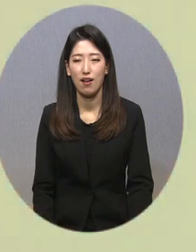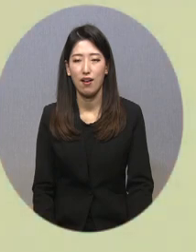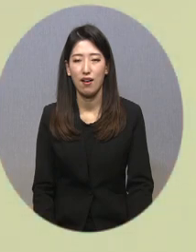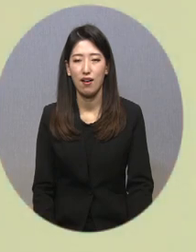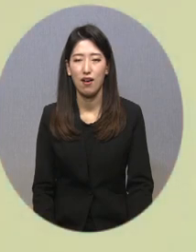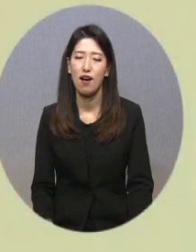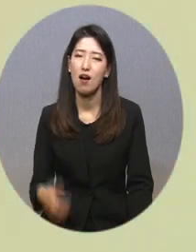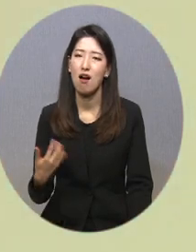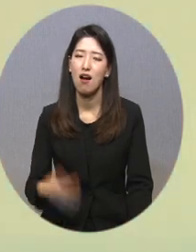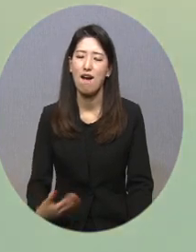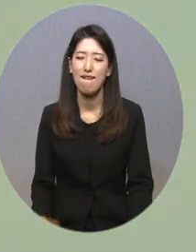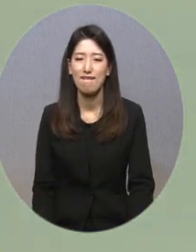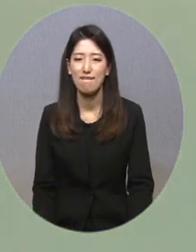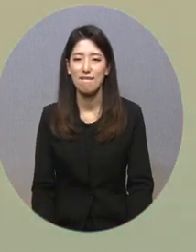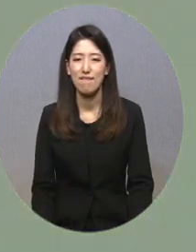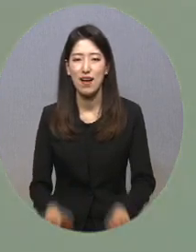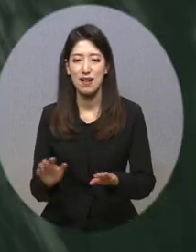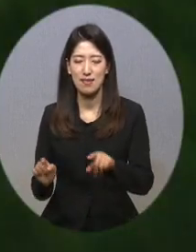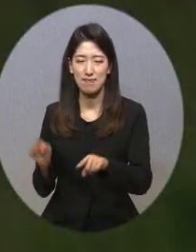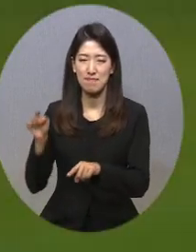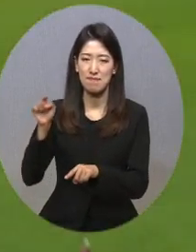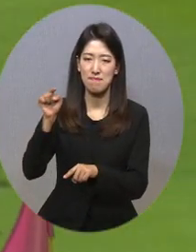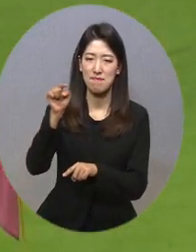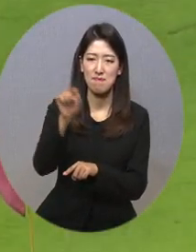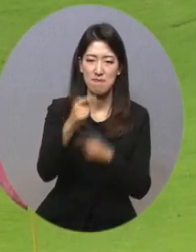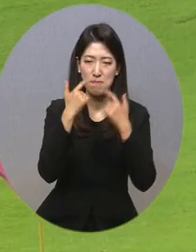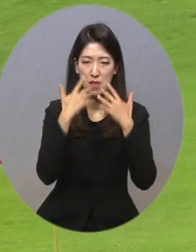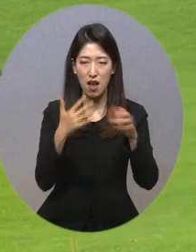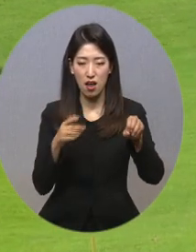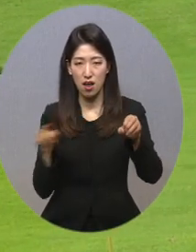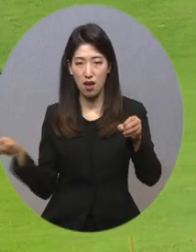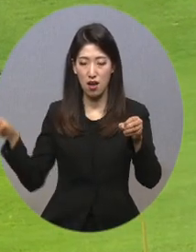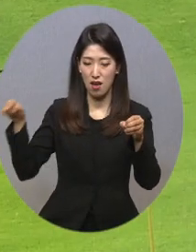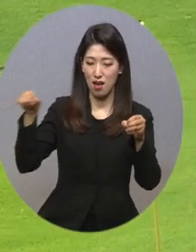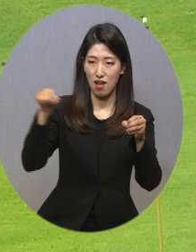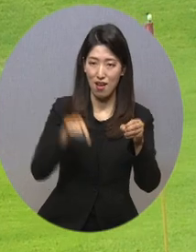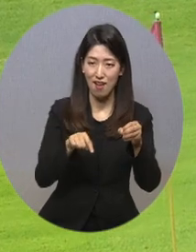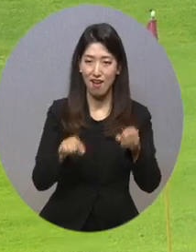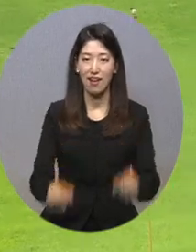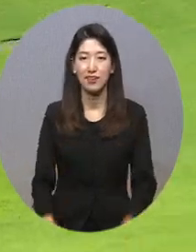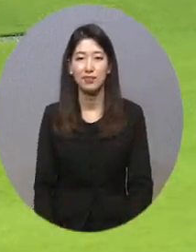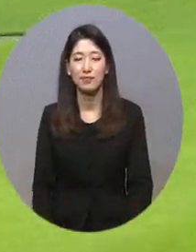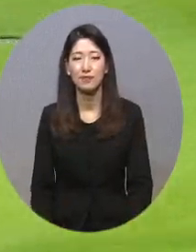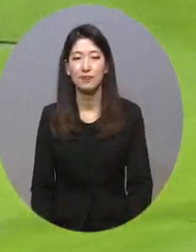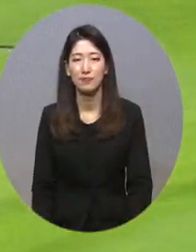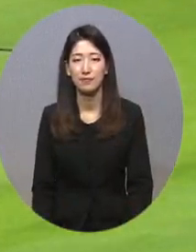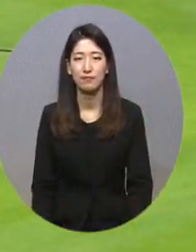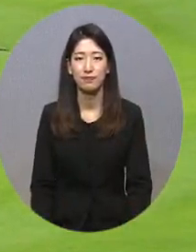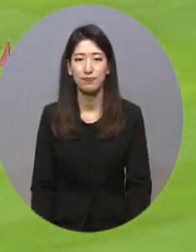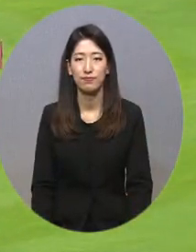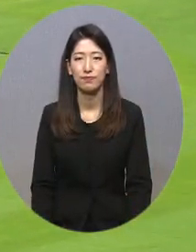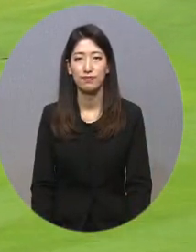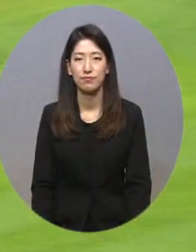붙었어요 나. 장난 아니야. 야, 진짜 이거 정확도가 아주 나이스.